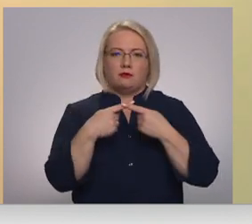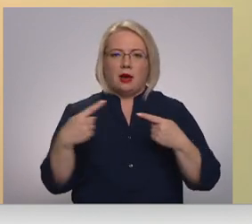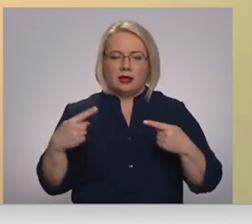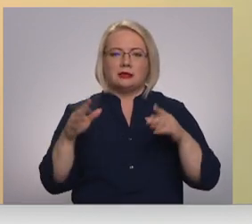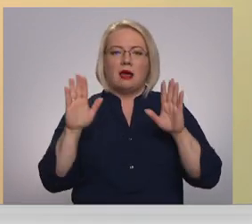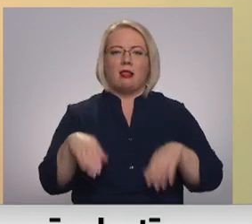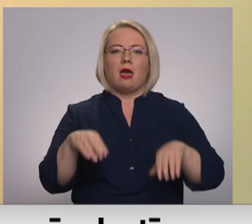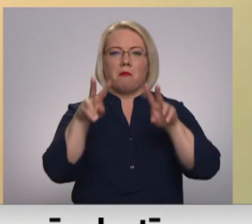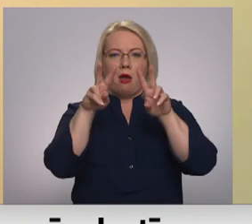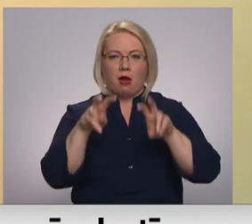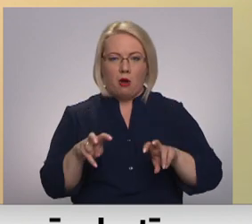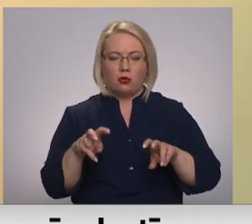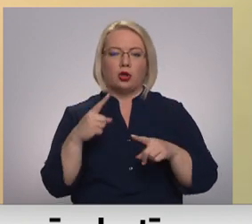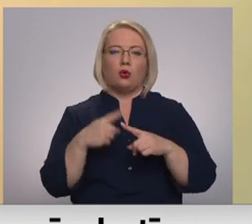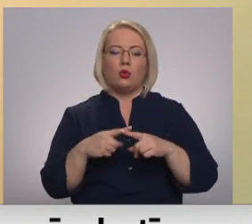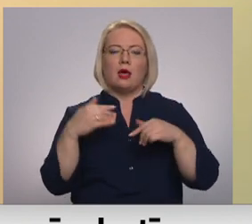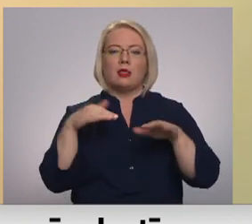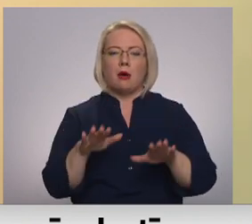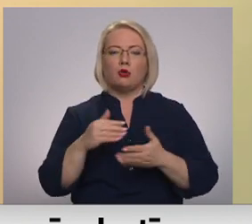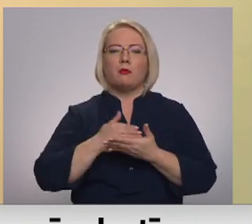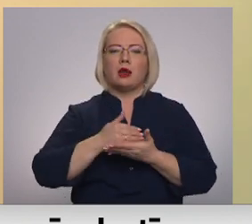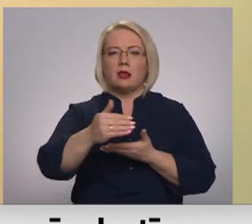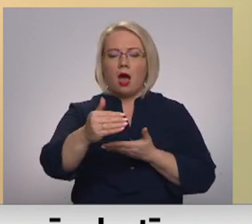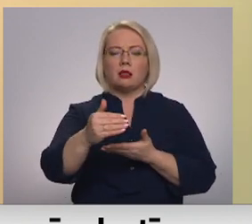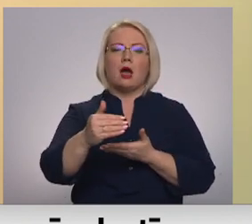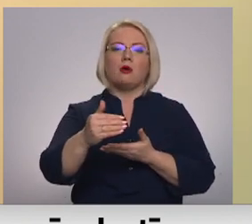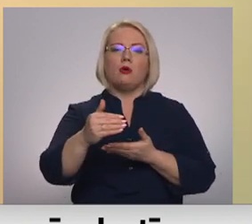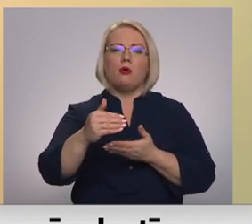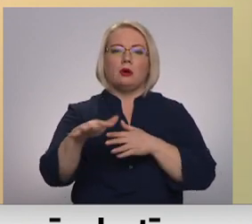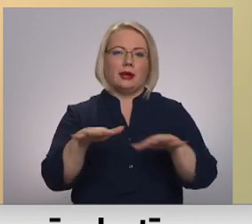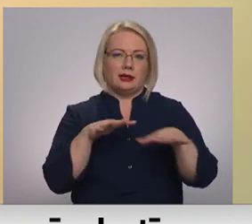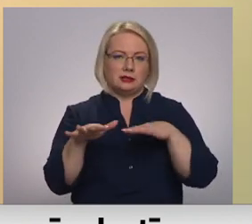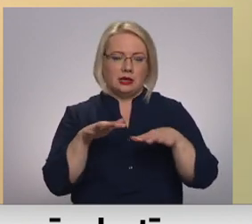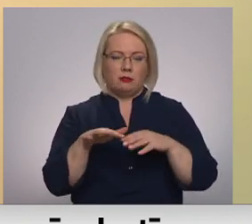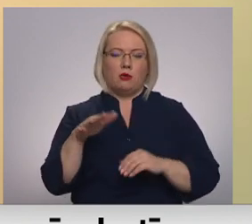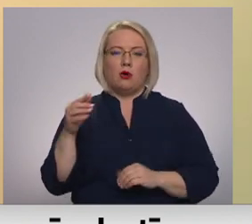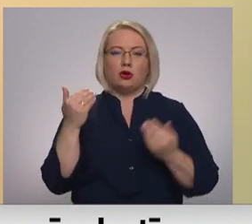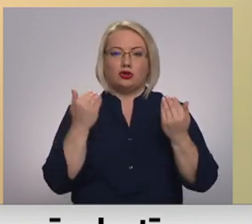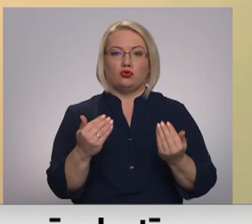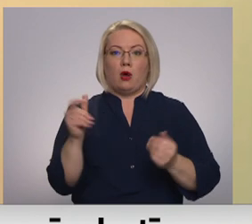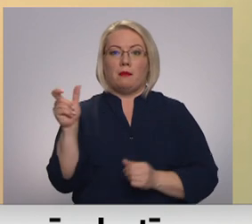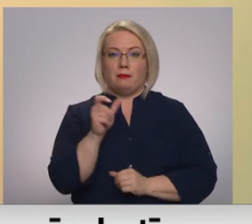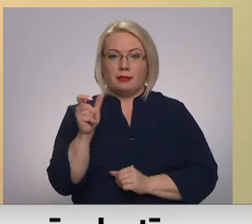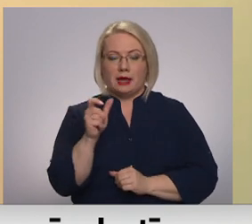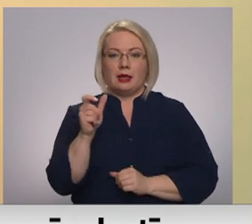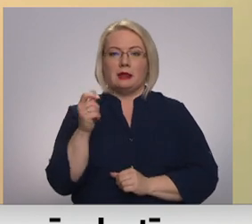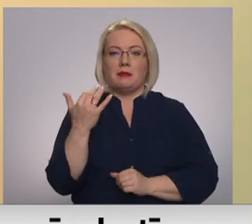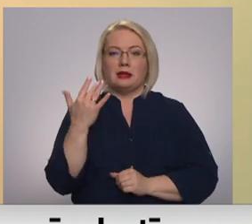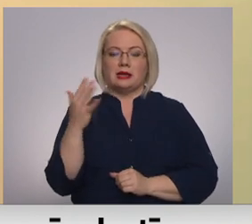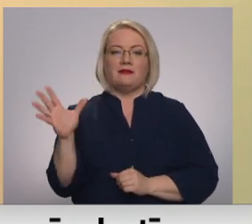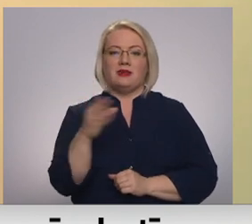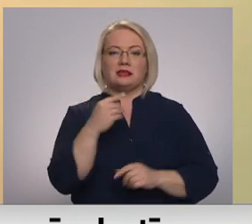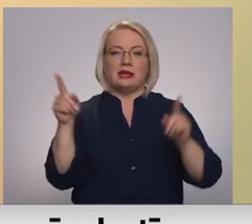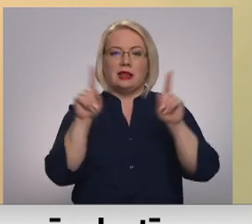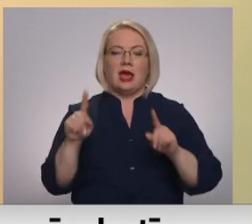veiktu pārbaudi un lemtu par tālāku rīcību. Šobrīd par cik visi lietas